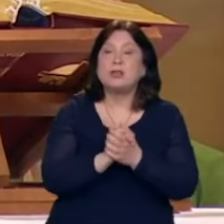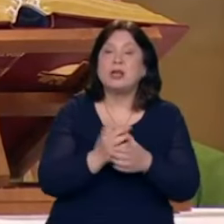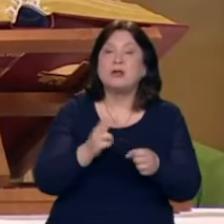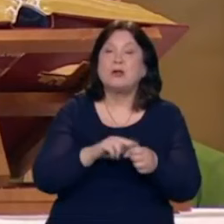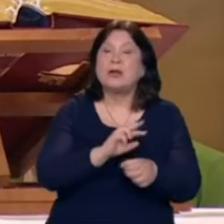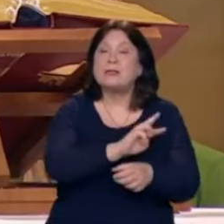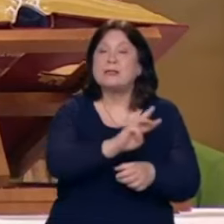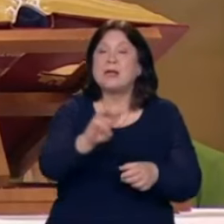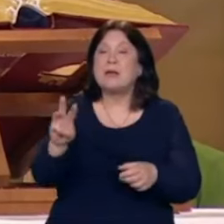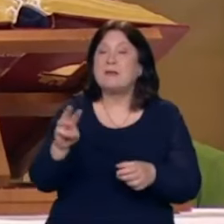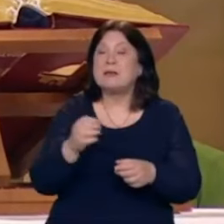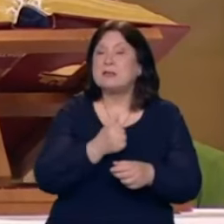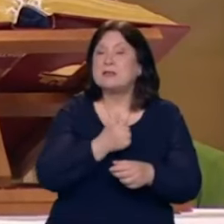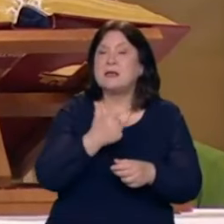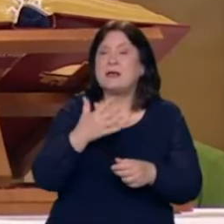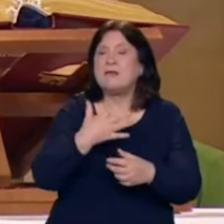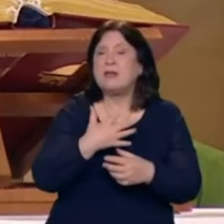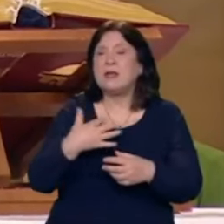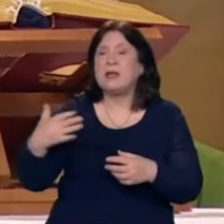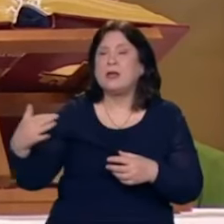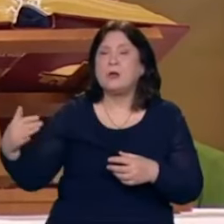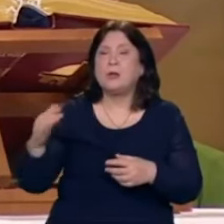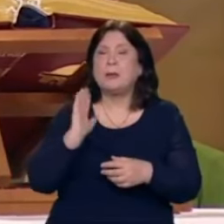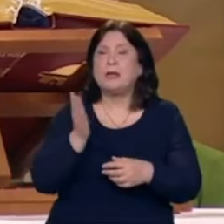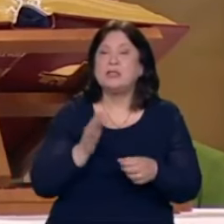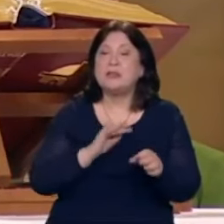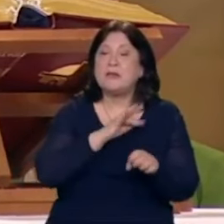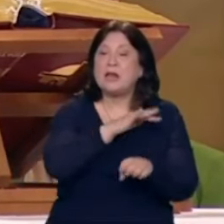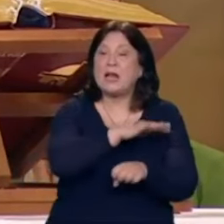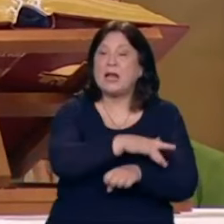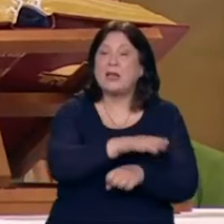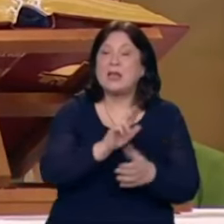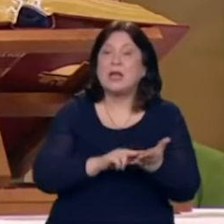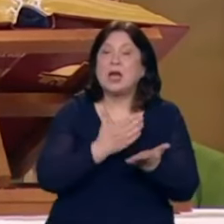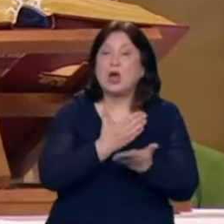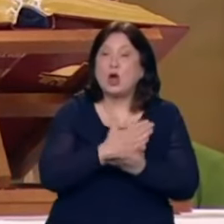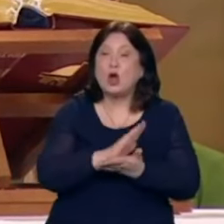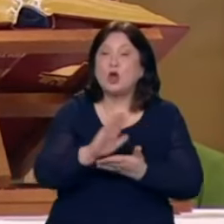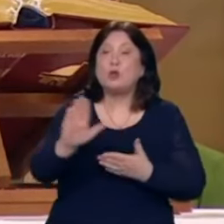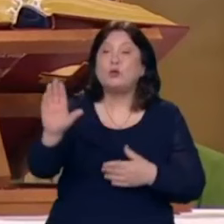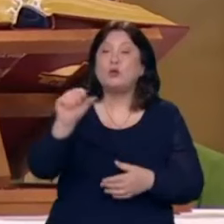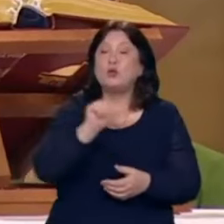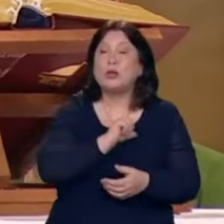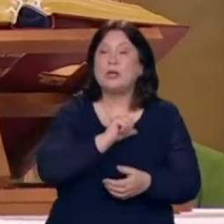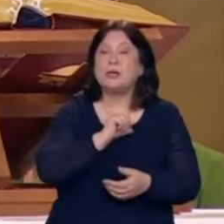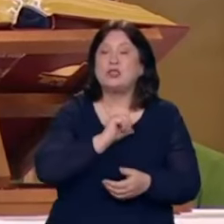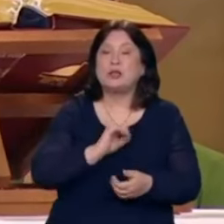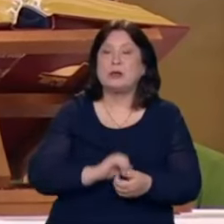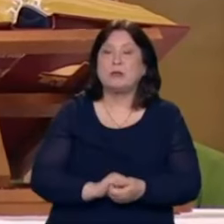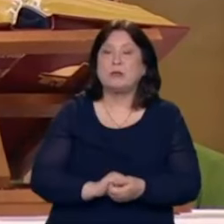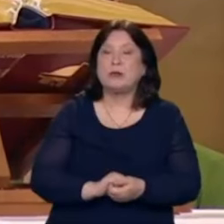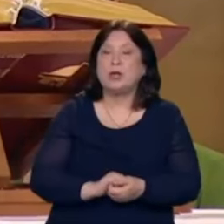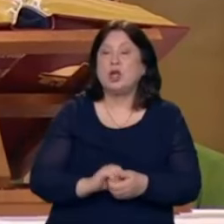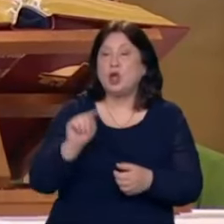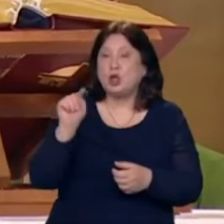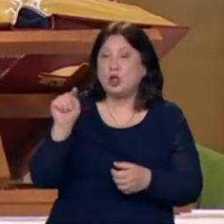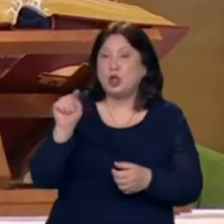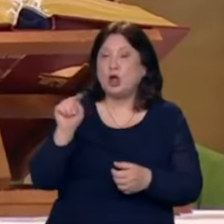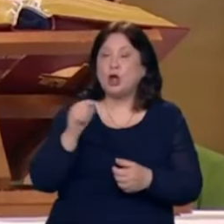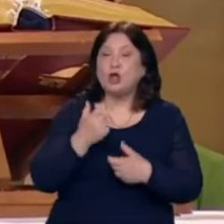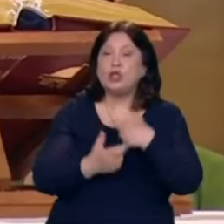która za Was i za wielu będzie wylana na odpuszczenie grzechów To